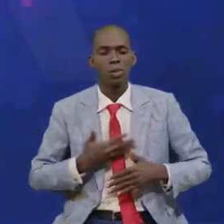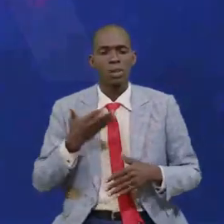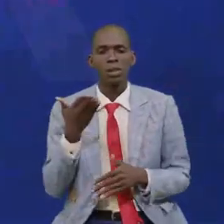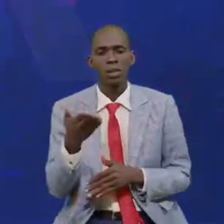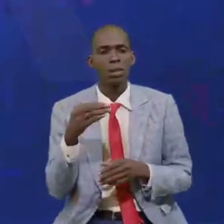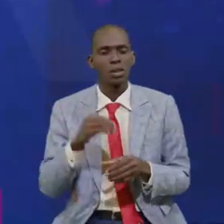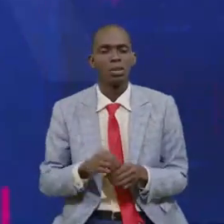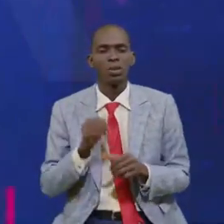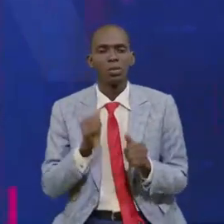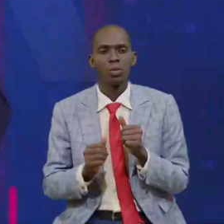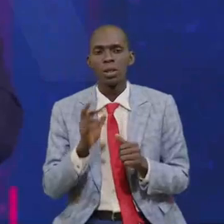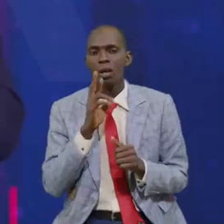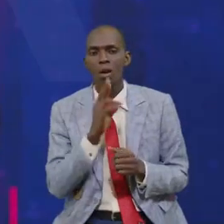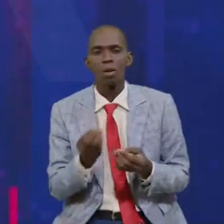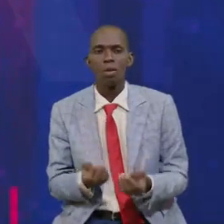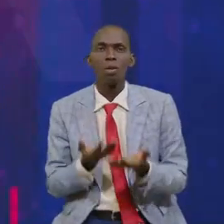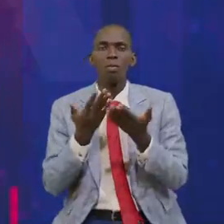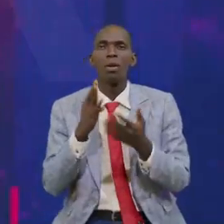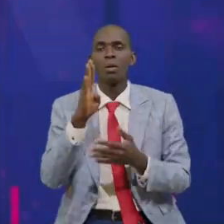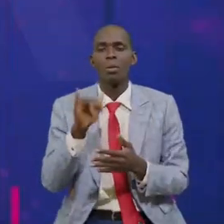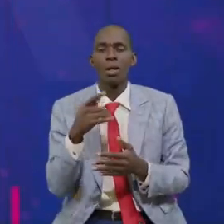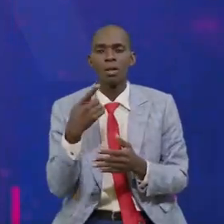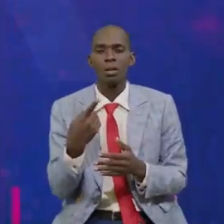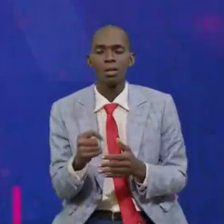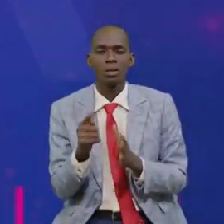selon la loi.